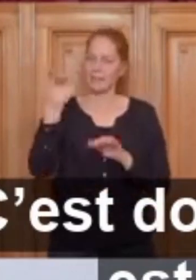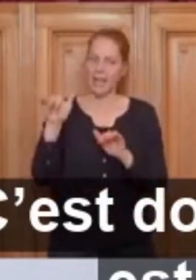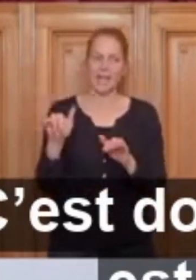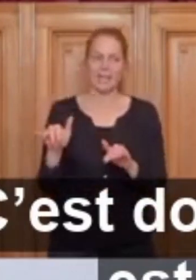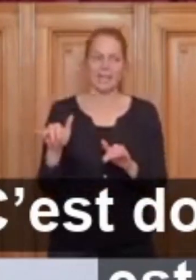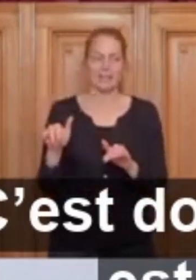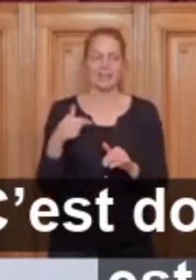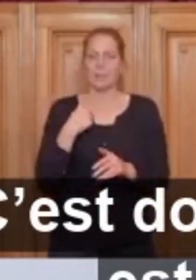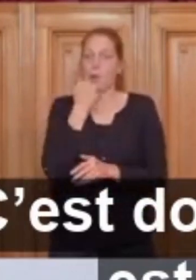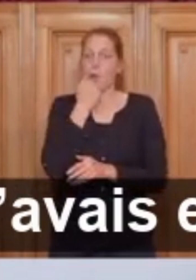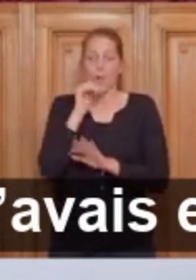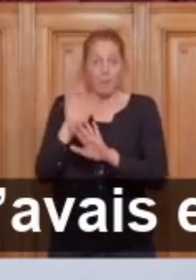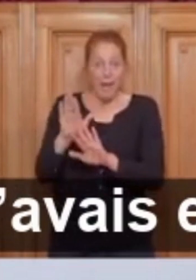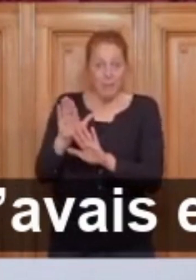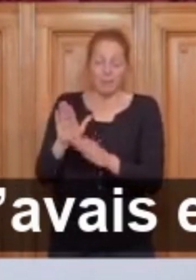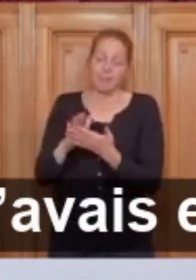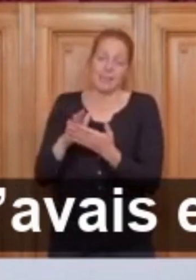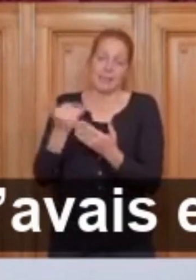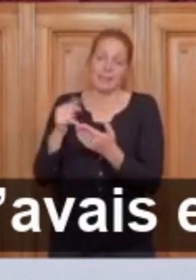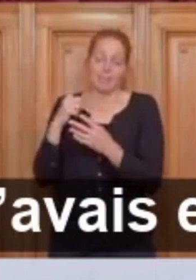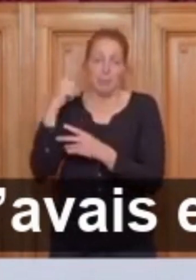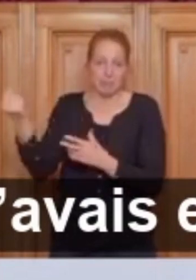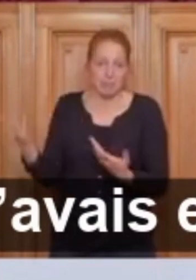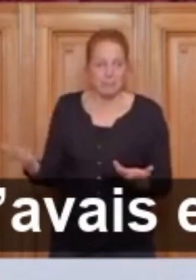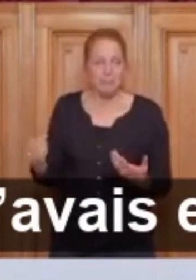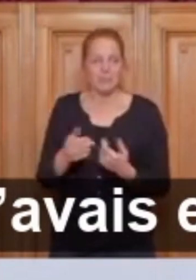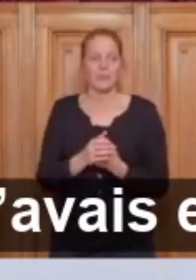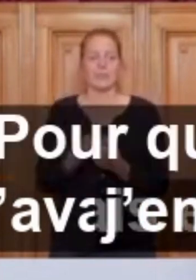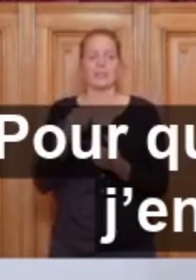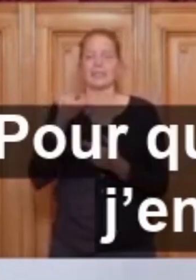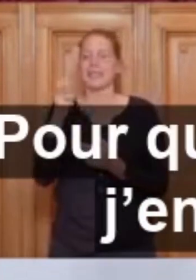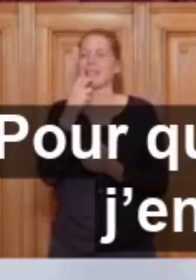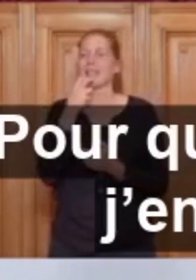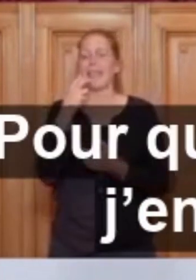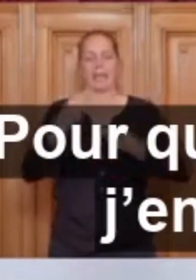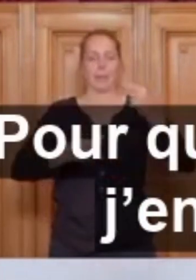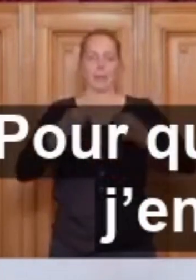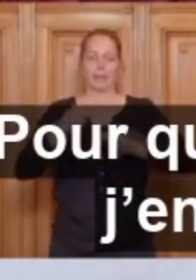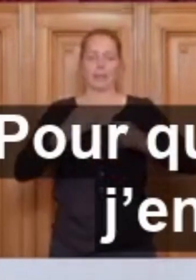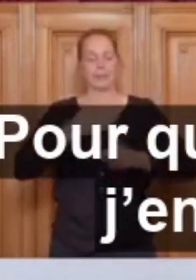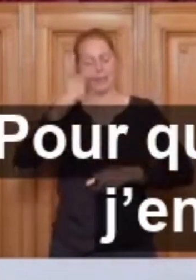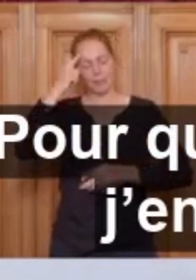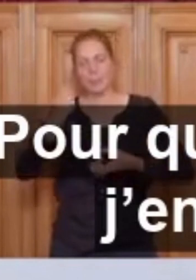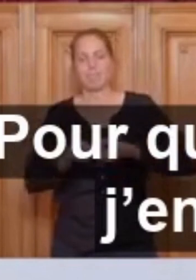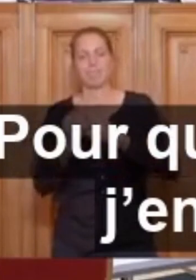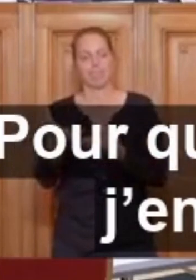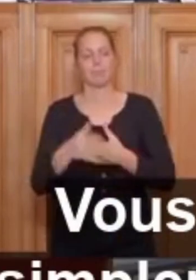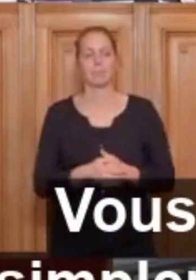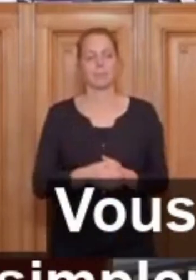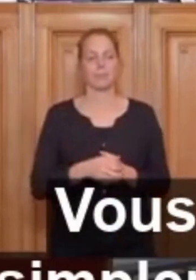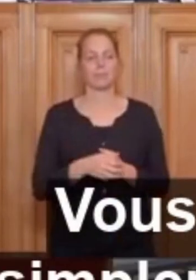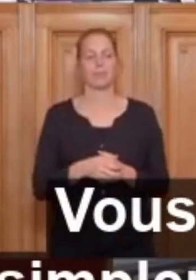Blick gehofft, gegen hier bleiben. Für ihn können Sie so fertig von seiner Energiepolitik halten. Wisst